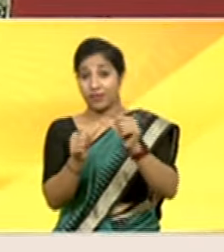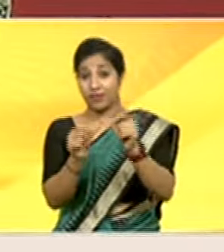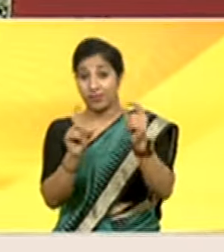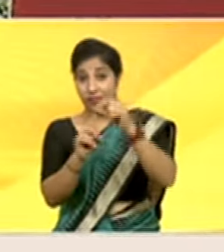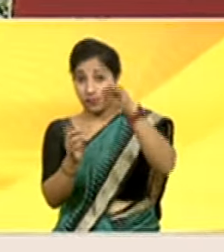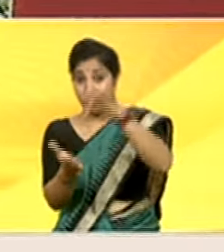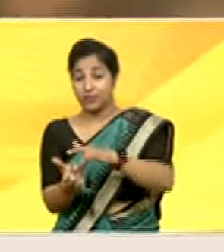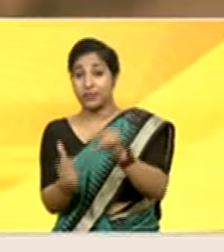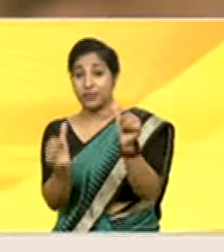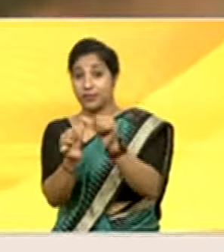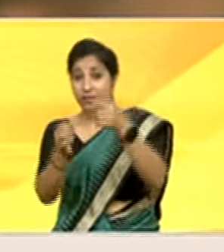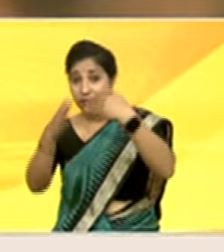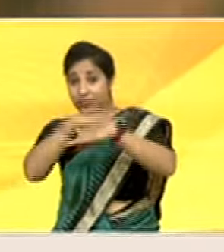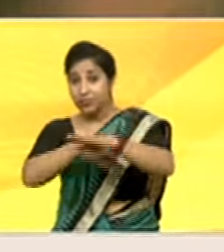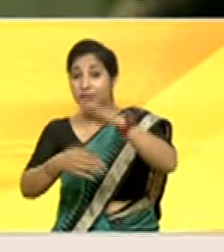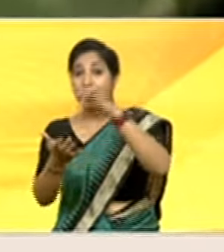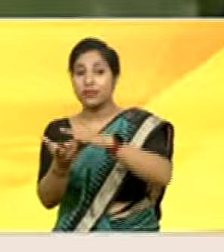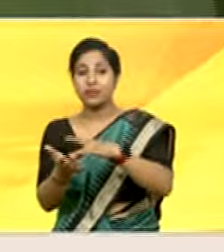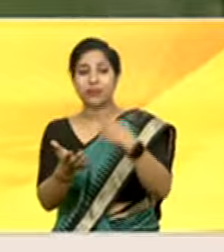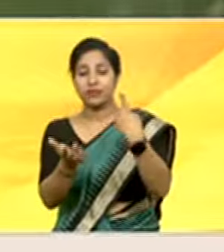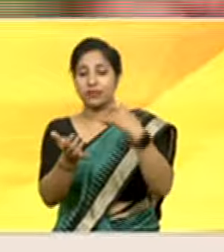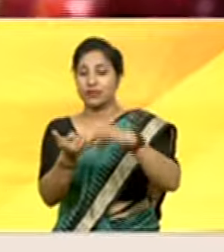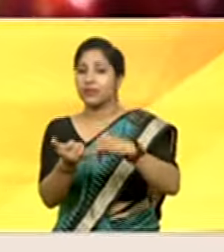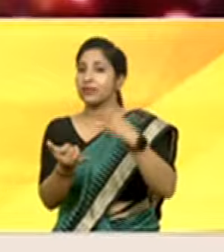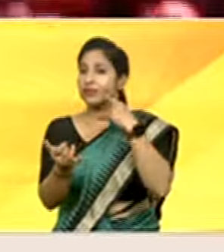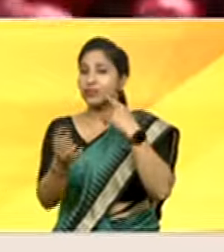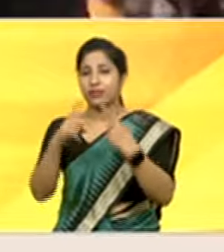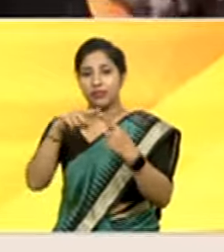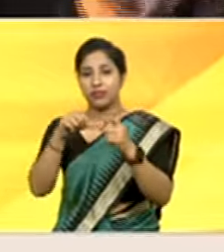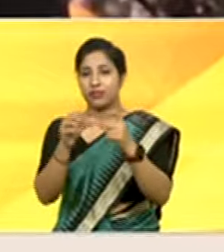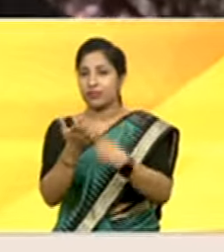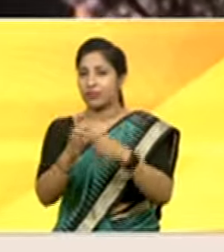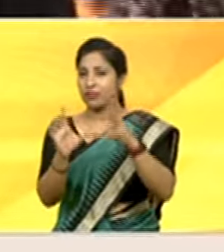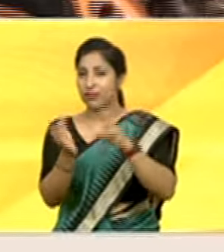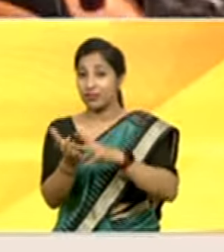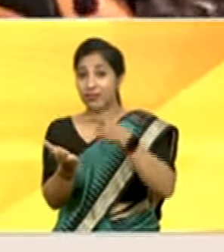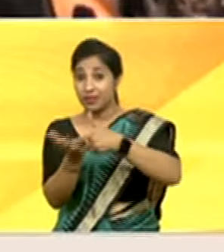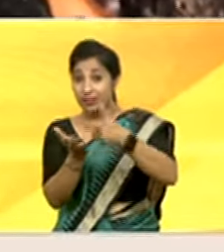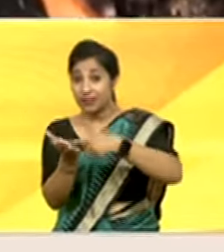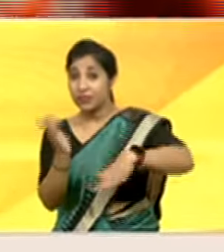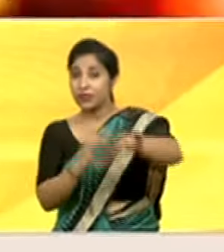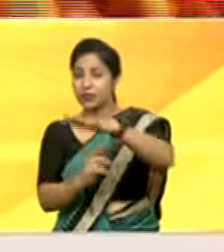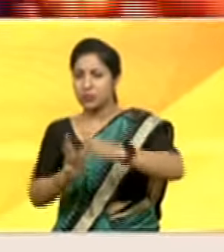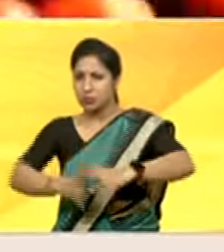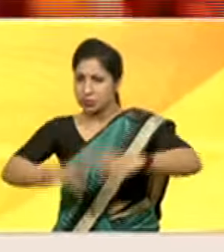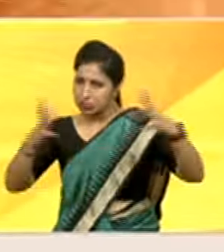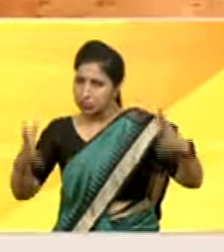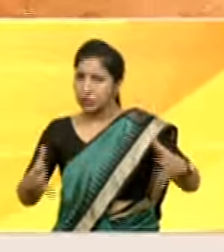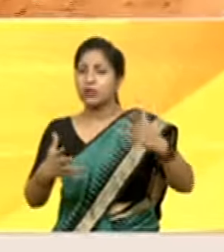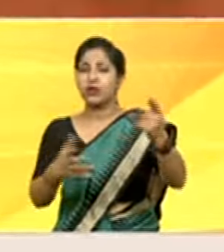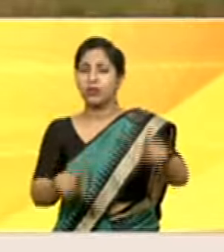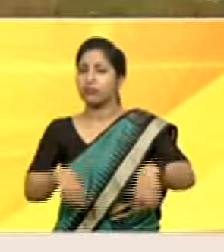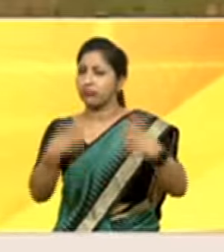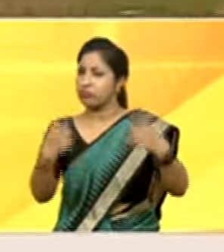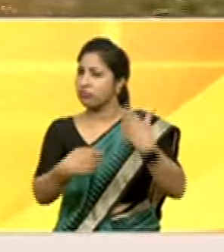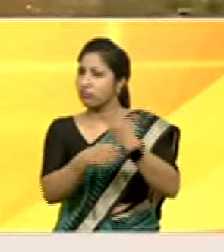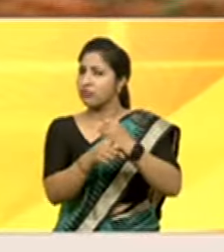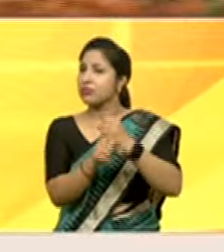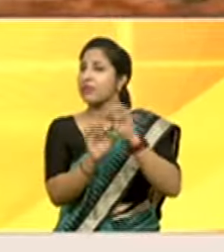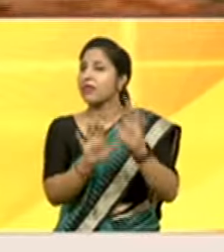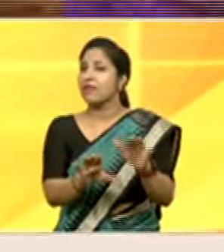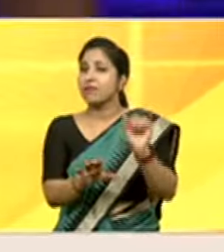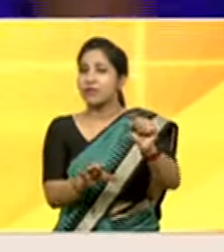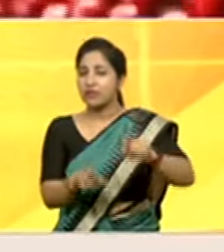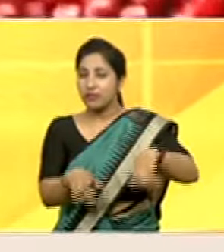अलूरी सिताराम राजू जिले में बड़ी मात्रा में पैदा होती है। यह अपने